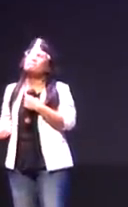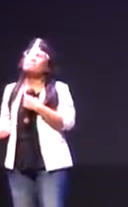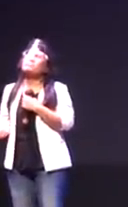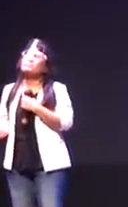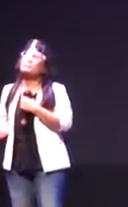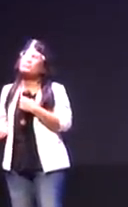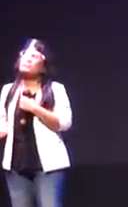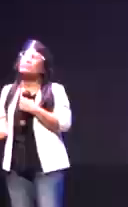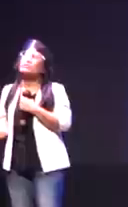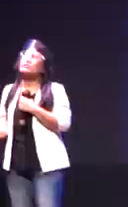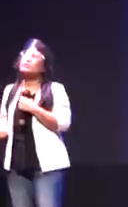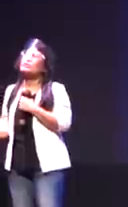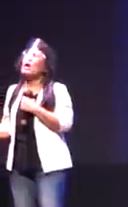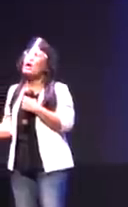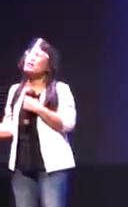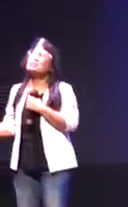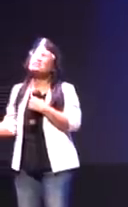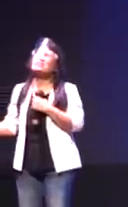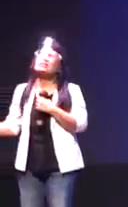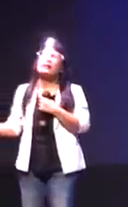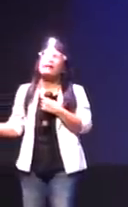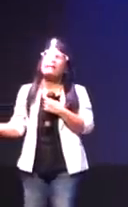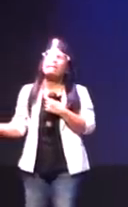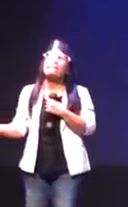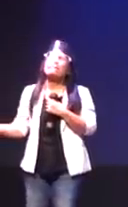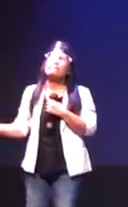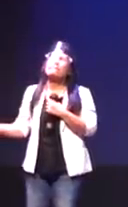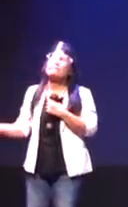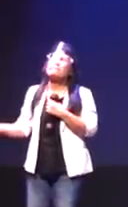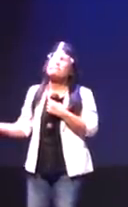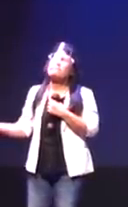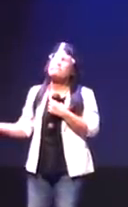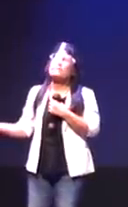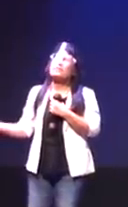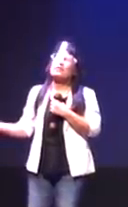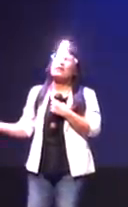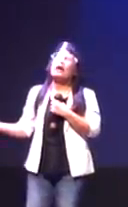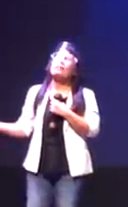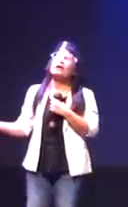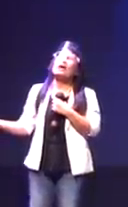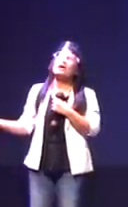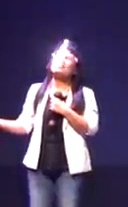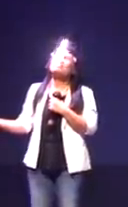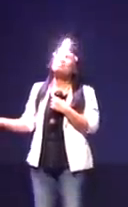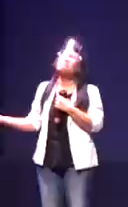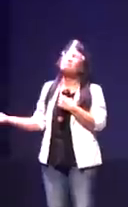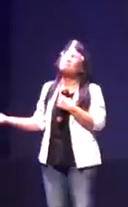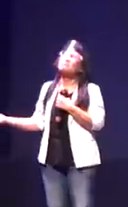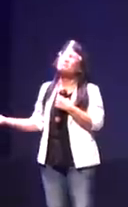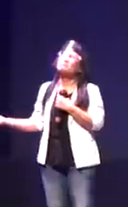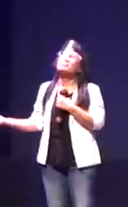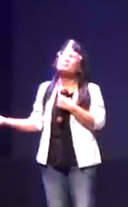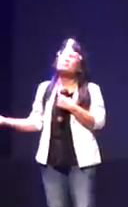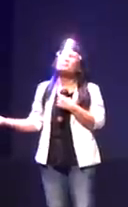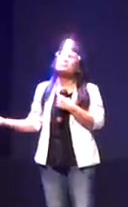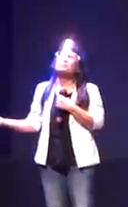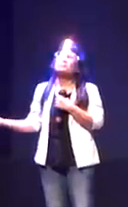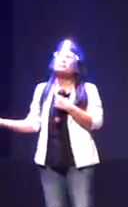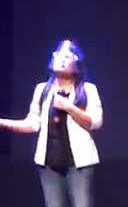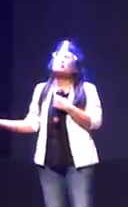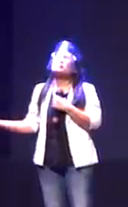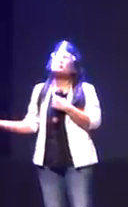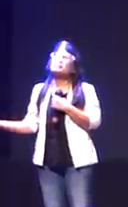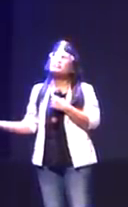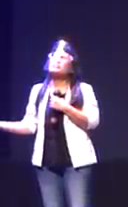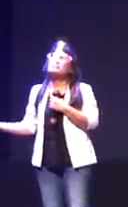pernah melupakan kebaikan-Mu. Yes. Kami akan terus menikmati kasih-Mu, Tuhan. Kini kami datang,